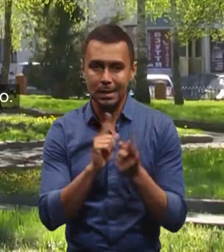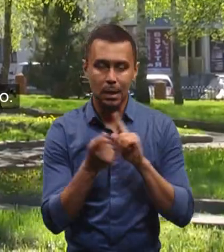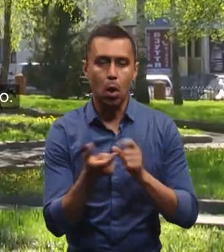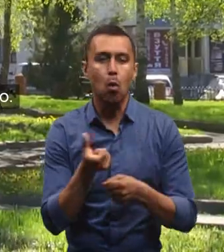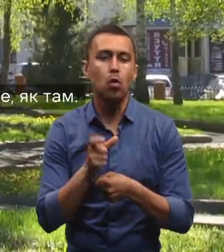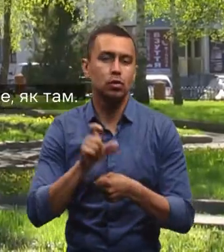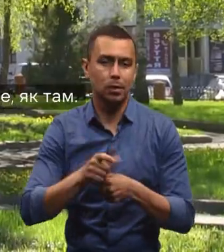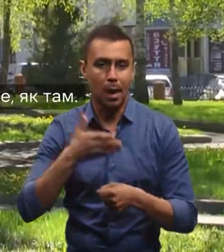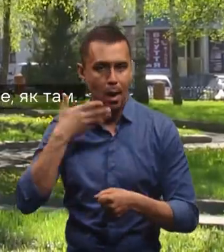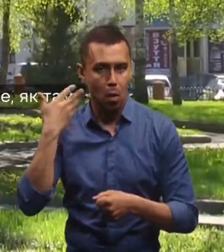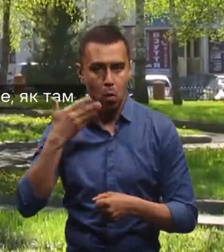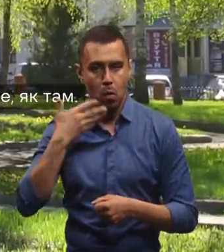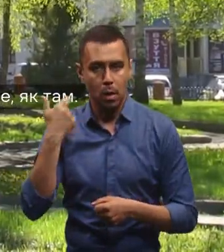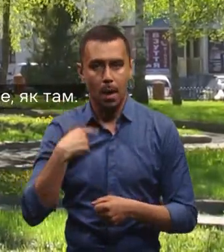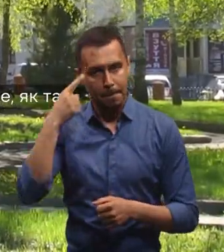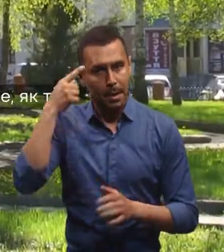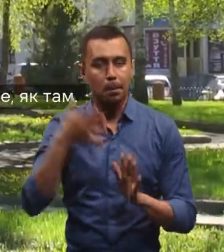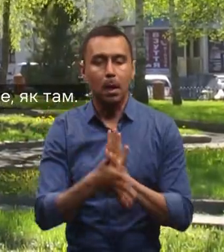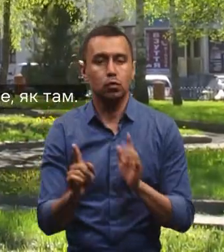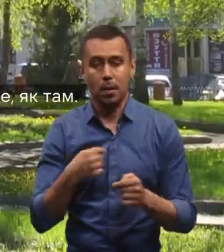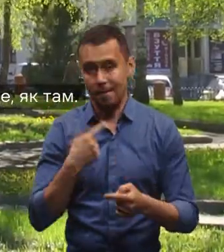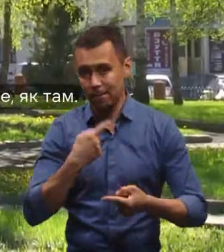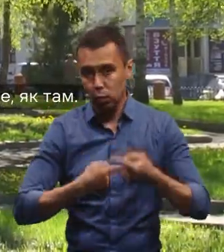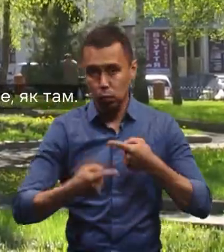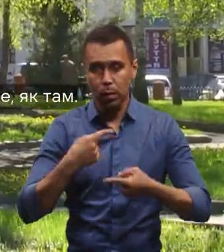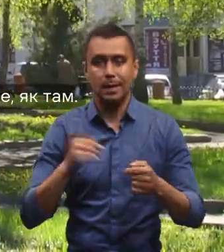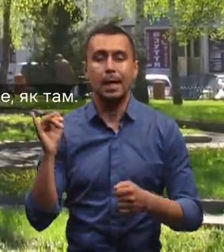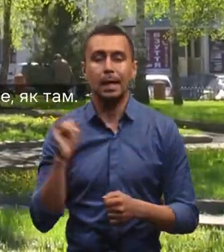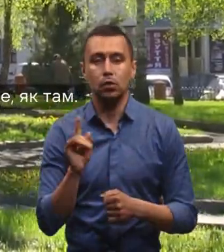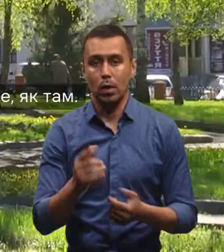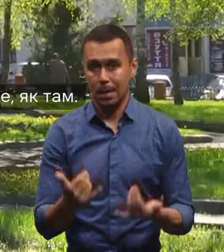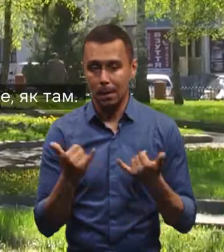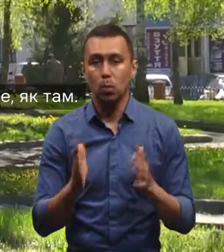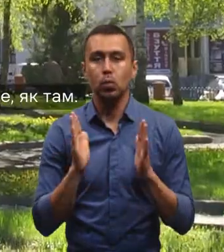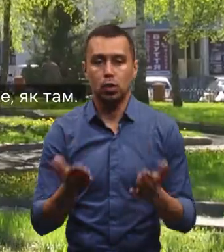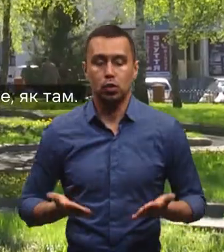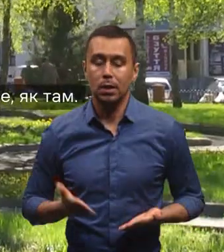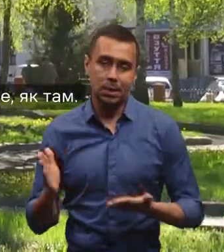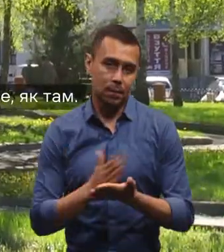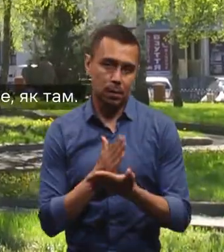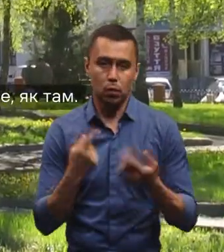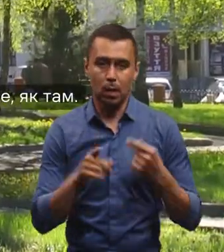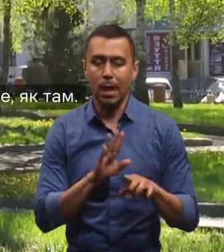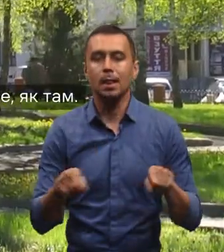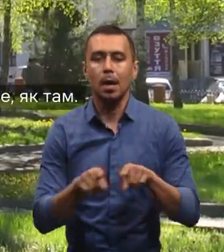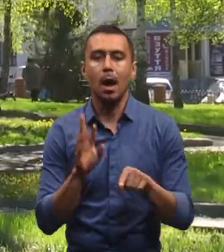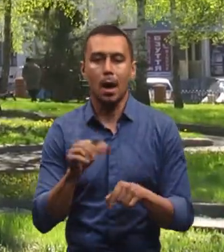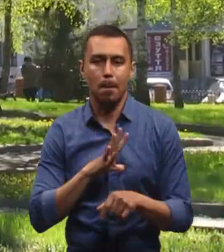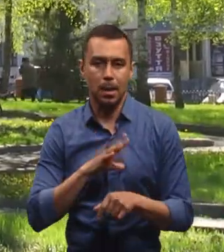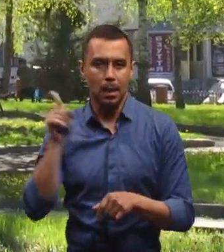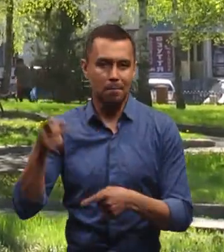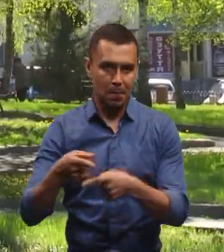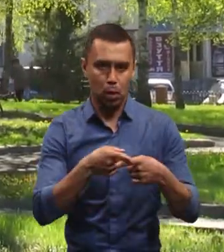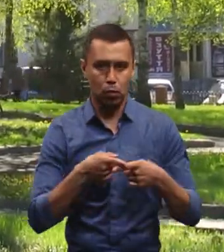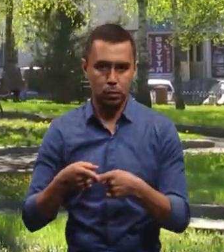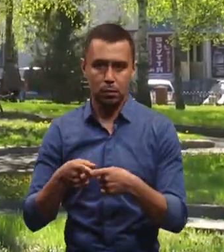очень легко. То есть я понимала, что я вернулась и что теперь будет жизнь совсем другая, не такая, как там.